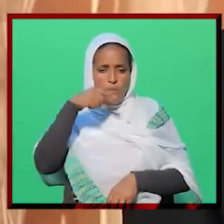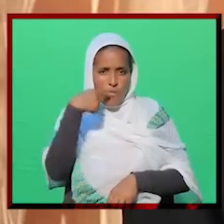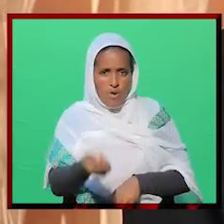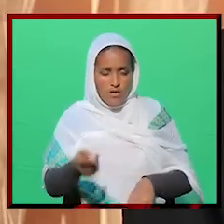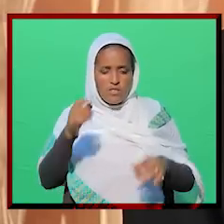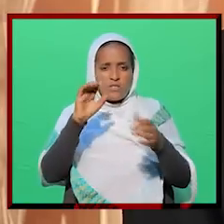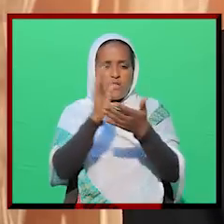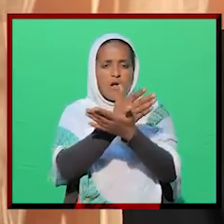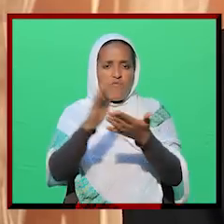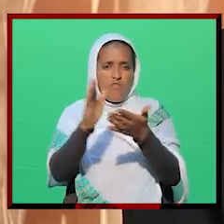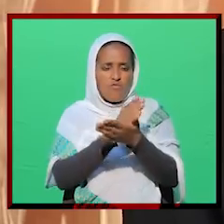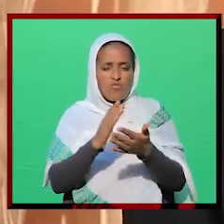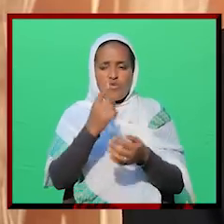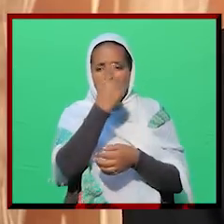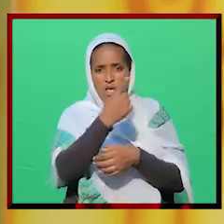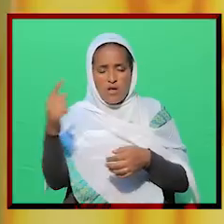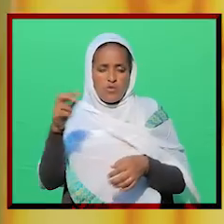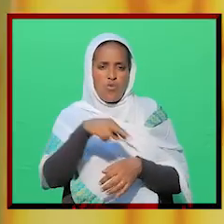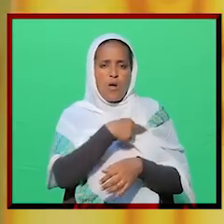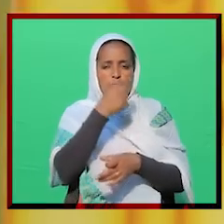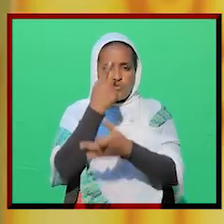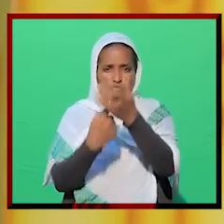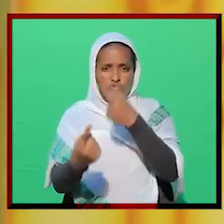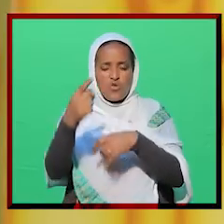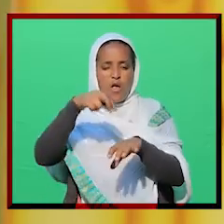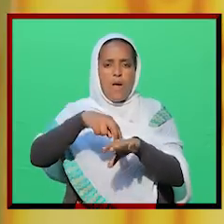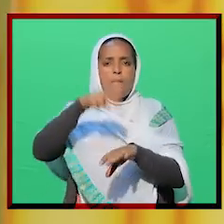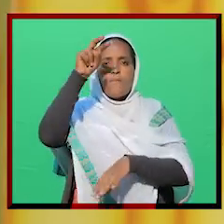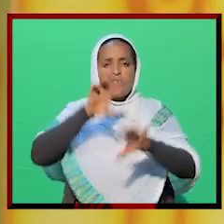ከነሱ ድረስ ዘመነ መሳፍንት የተባለው እነሱ ባመጡት መከፋፈል